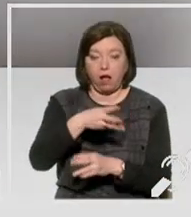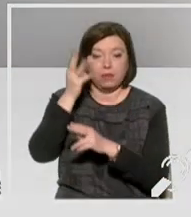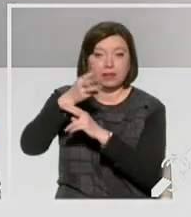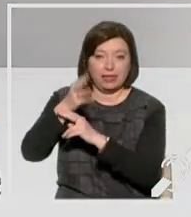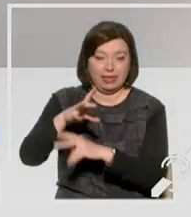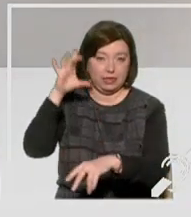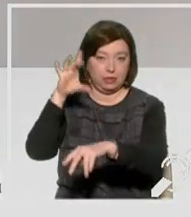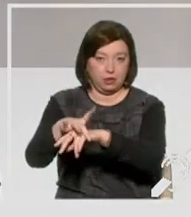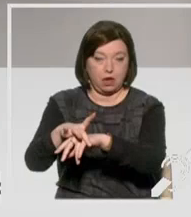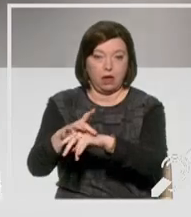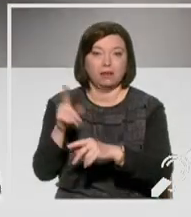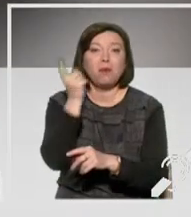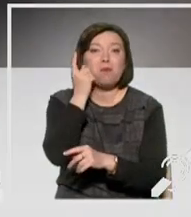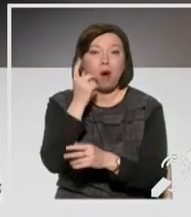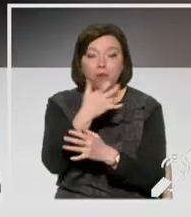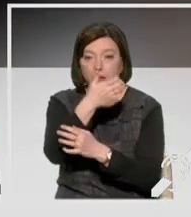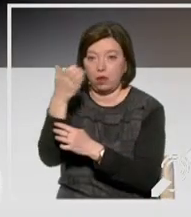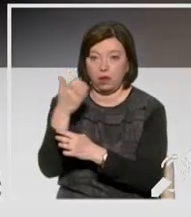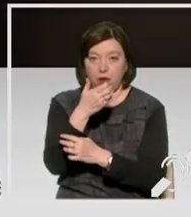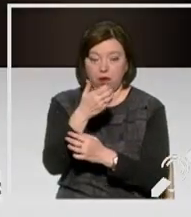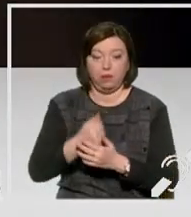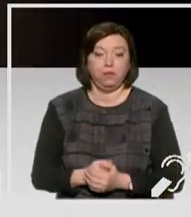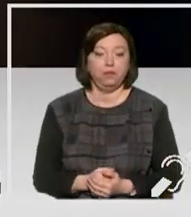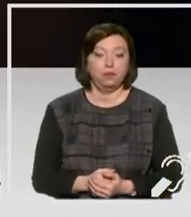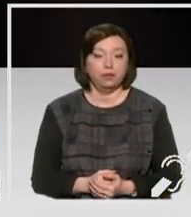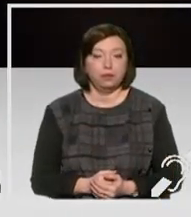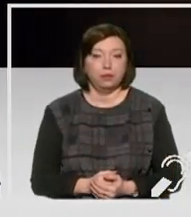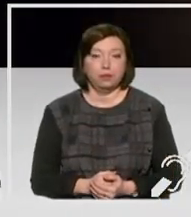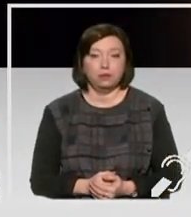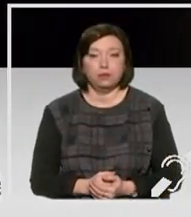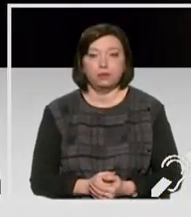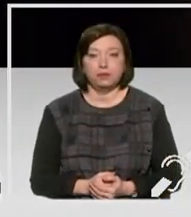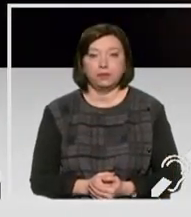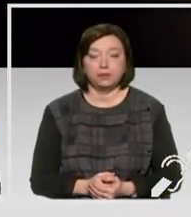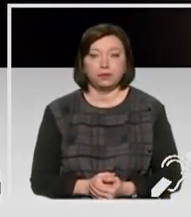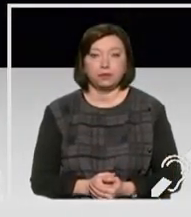dintre salvatorii, care filma cu telefonul urmările primului atac.